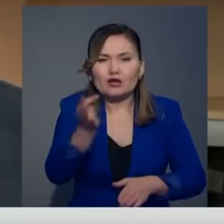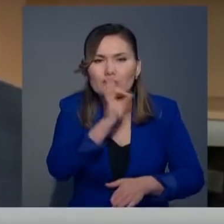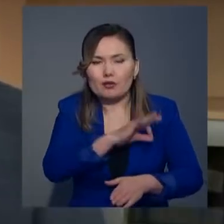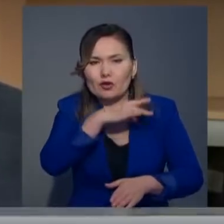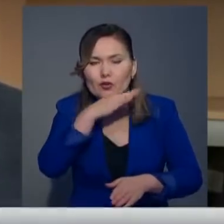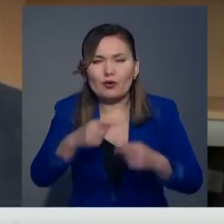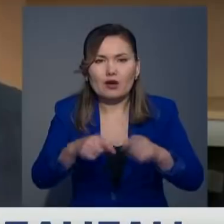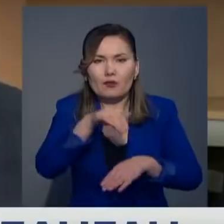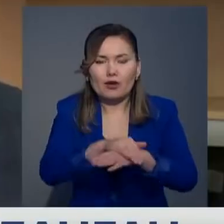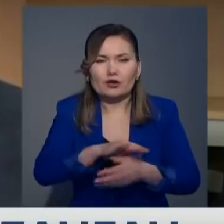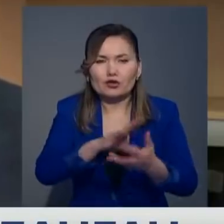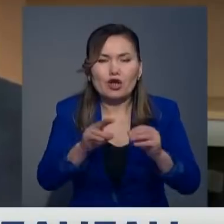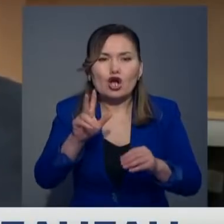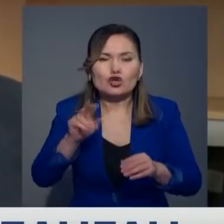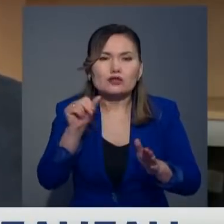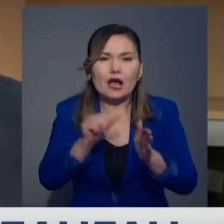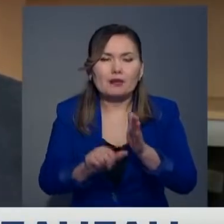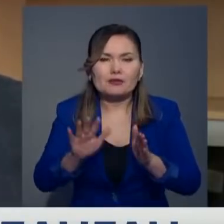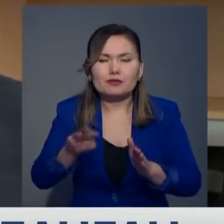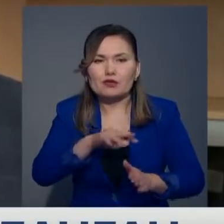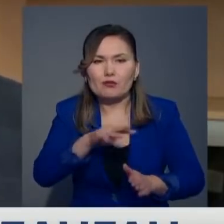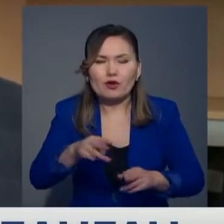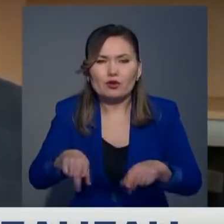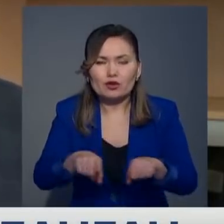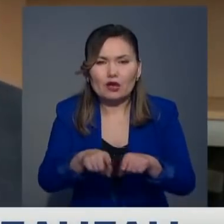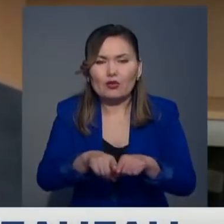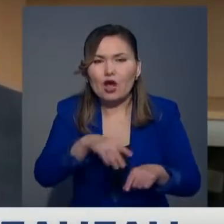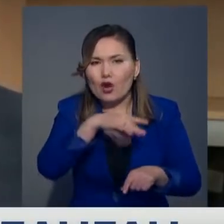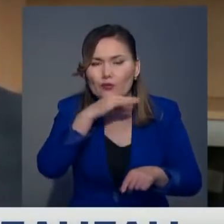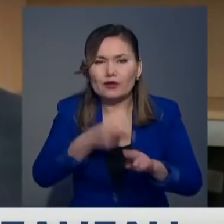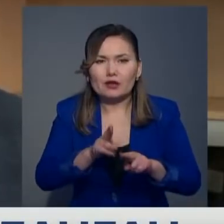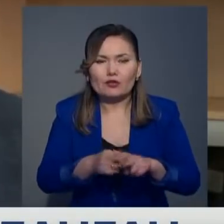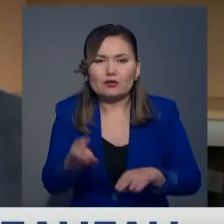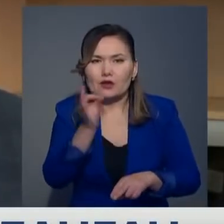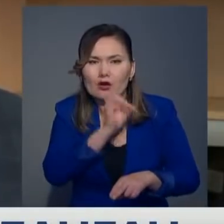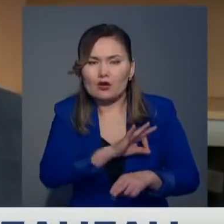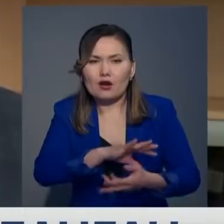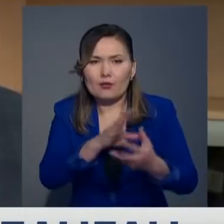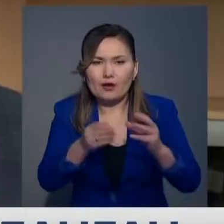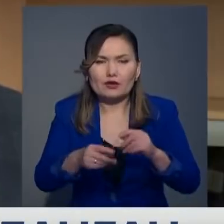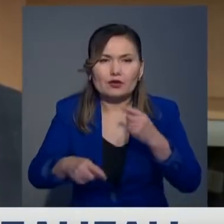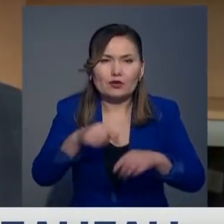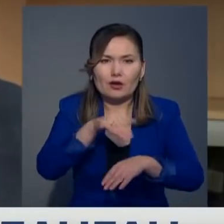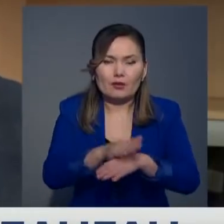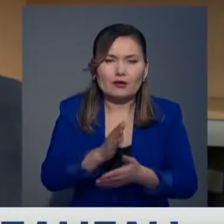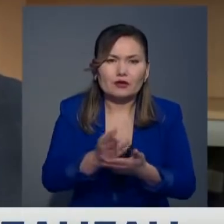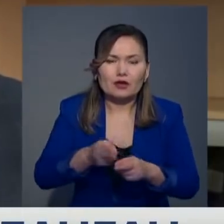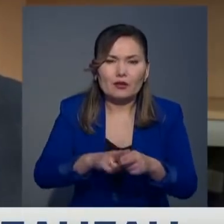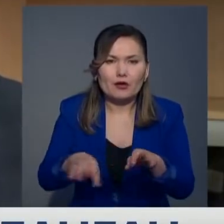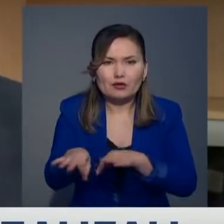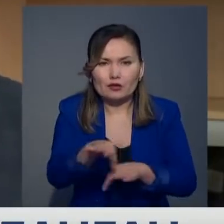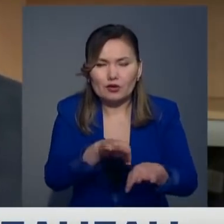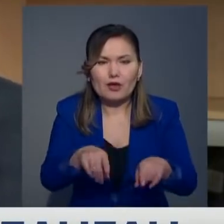365 миллион теңгені құрады. Осындай заң бұзушылыққа Павлодар қаласындағы Достық шағын ауданының құрылысын жоспарлау кезінде де жол